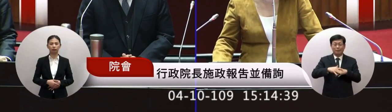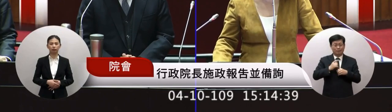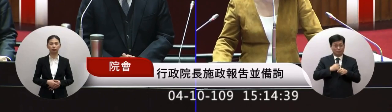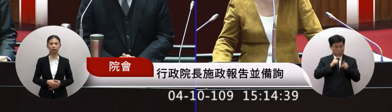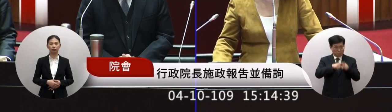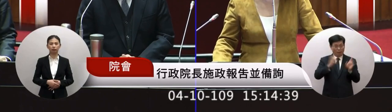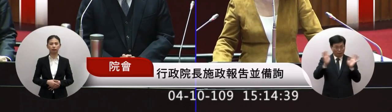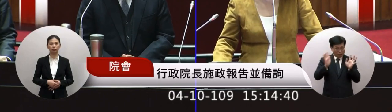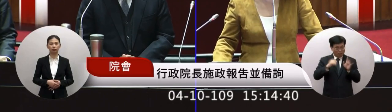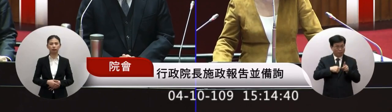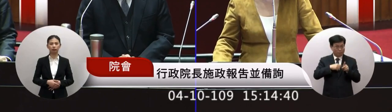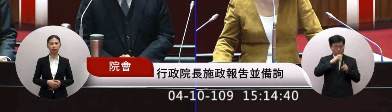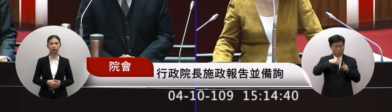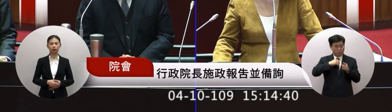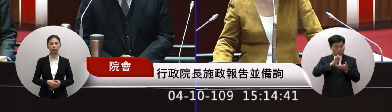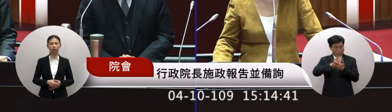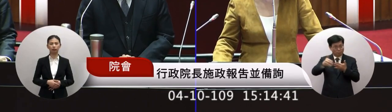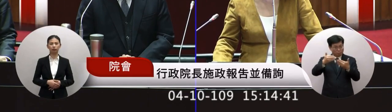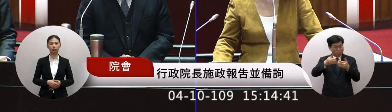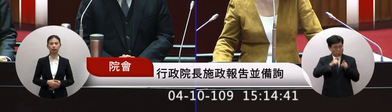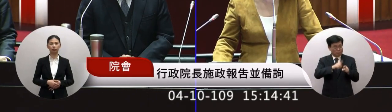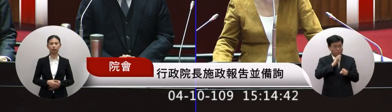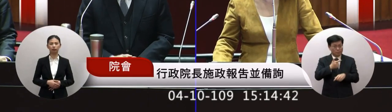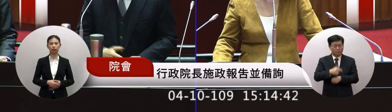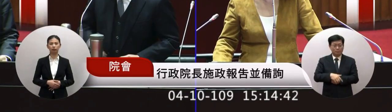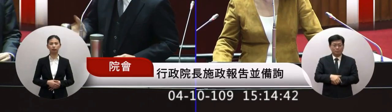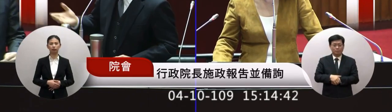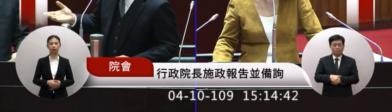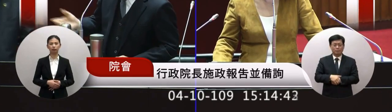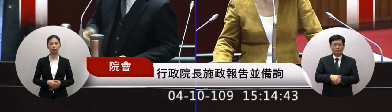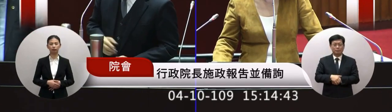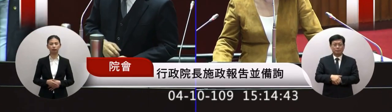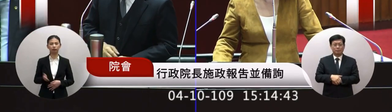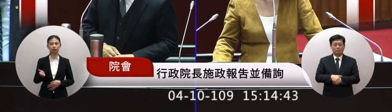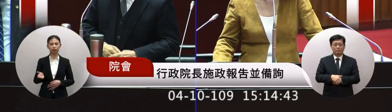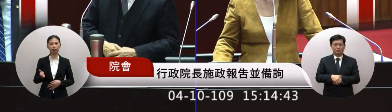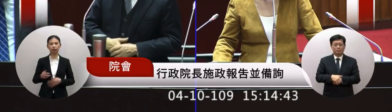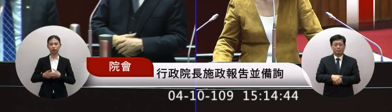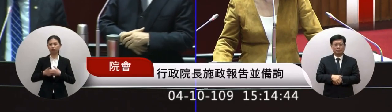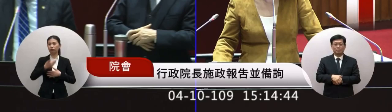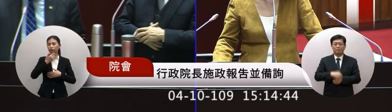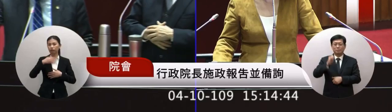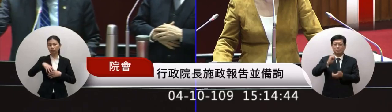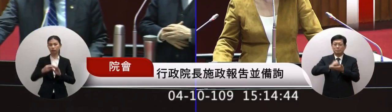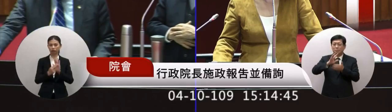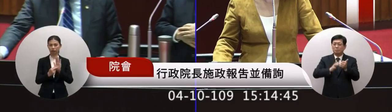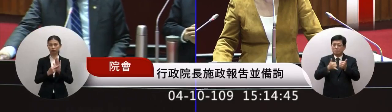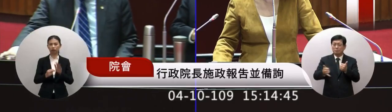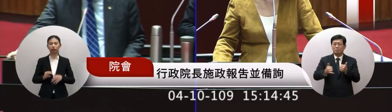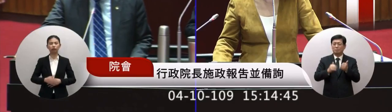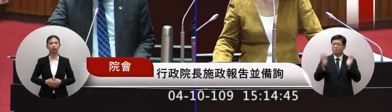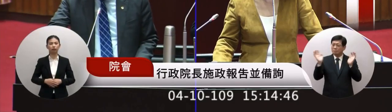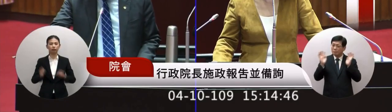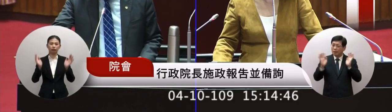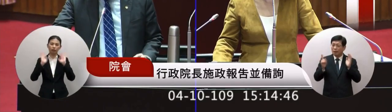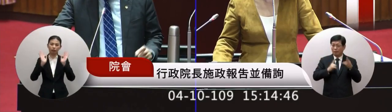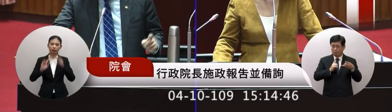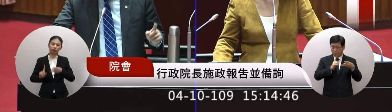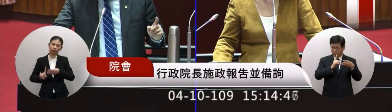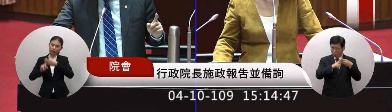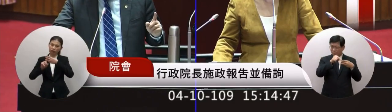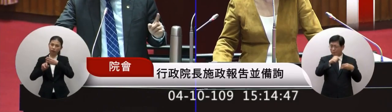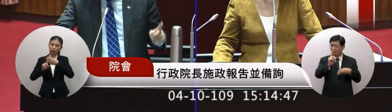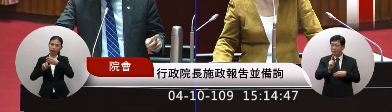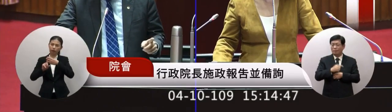的一个结果来作为你防疫的一个措施，是不是？ 那请 跟委员说明，当然小孩子委员所提的是